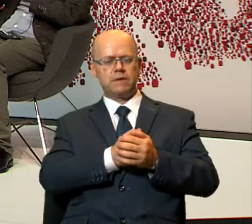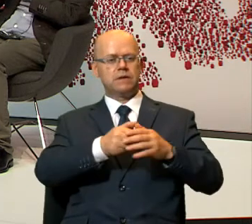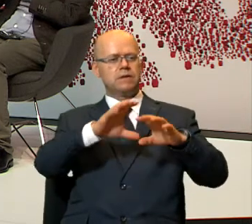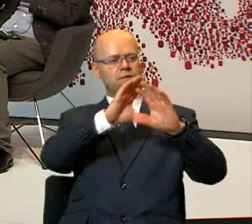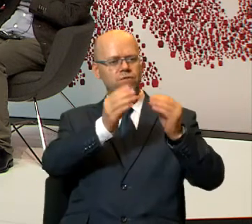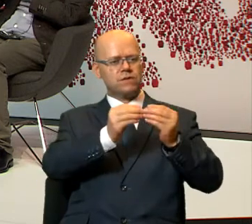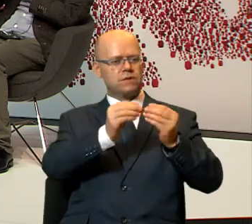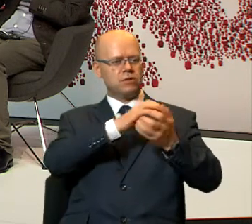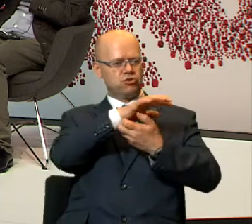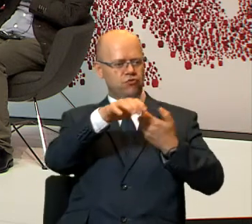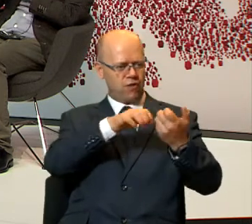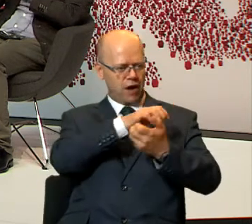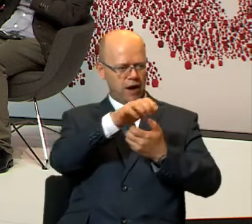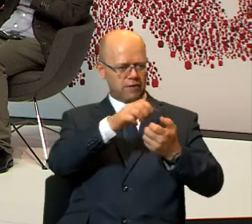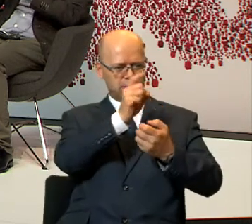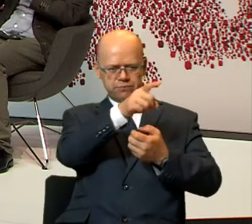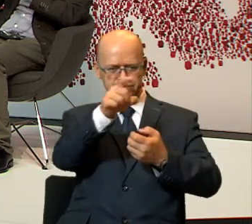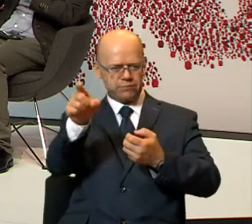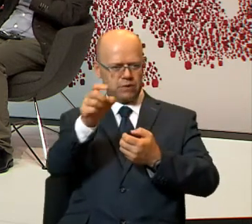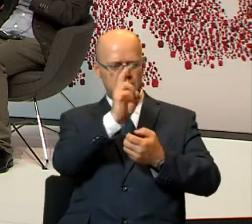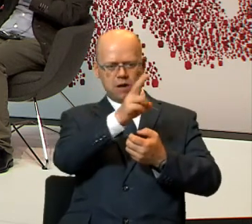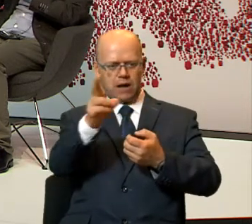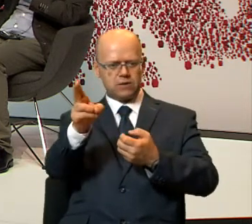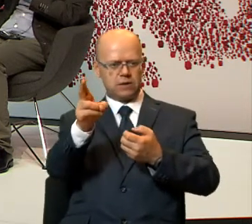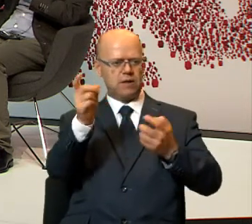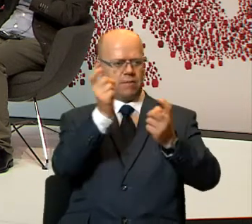części świata przyspieszyły w przeszłości do tego samego